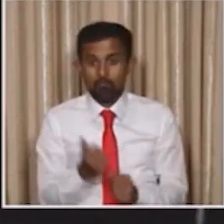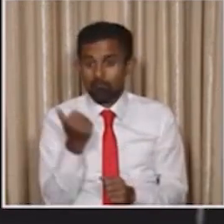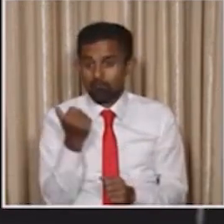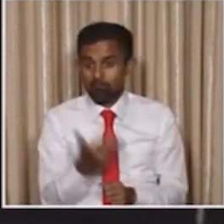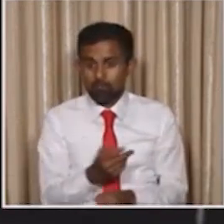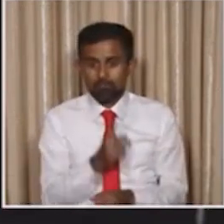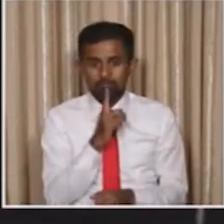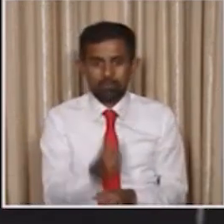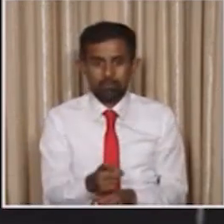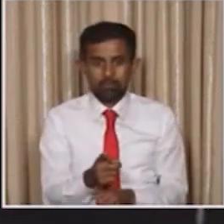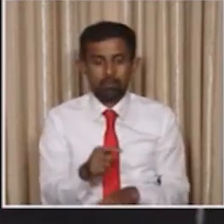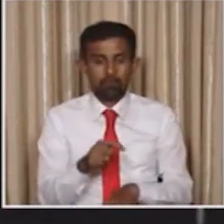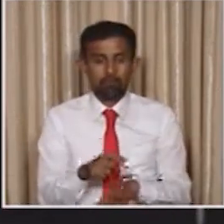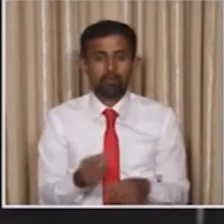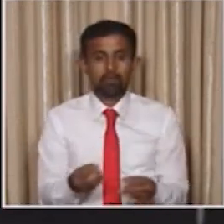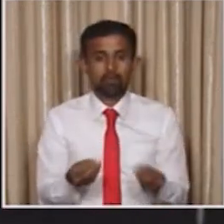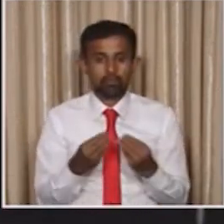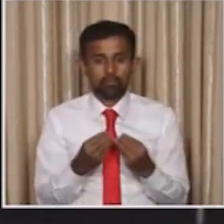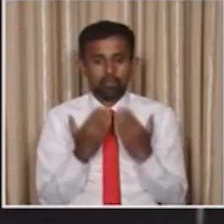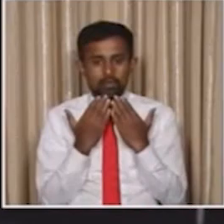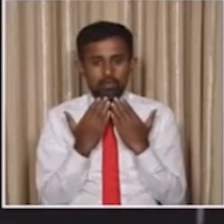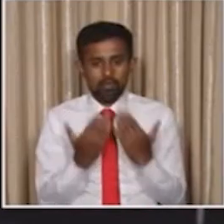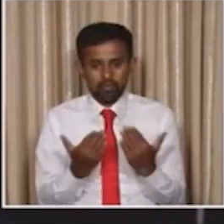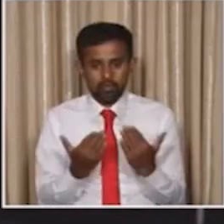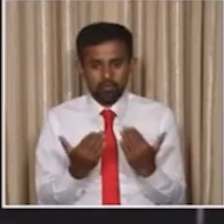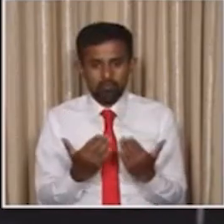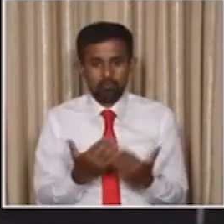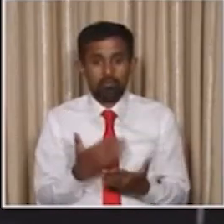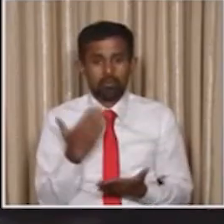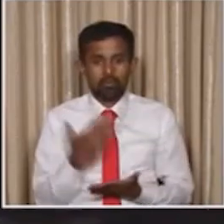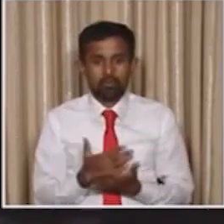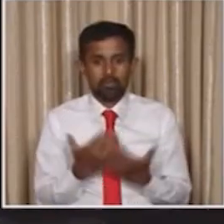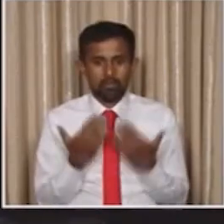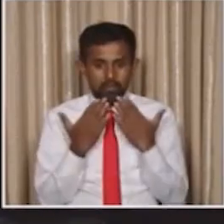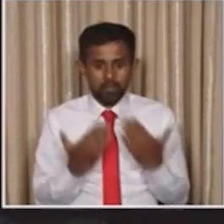මතක් කරමින් කාලය ලබා දීම ගැන ස්තුති කරමින් මන් යන්න වෙනවා. බොහොම ස්තුතියි ඔබතුමාට.